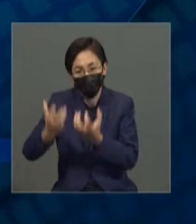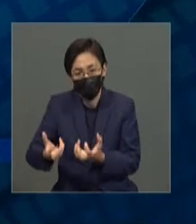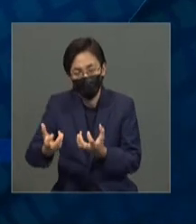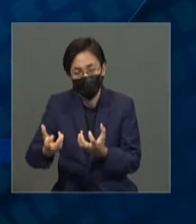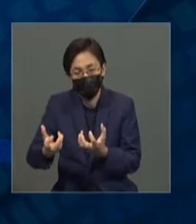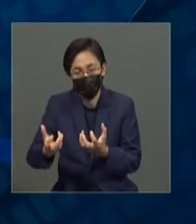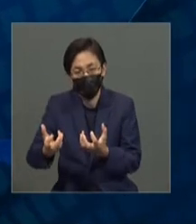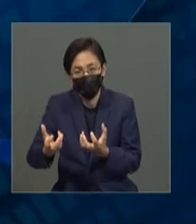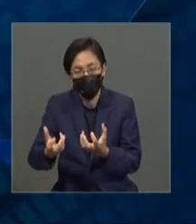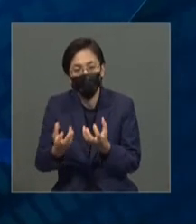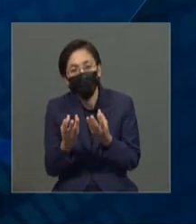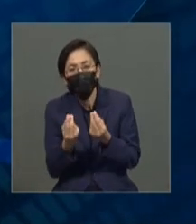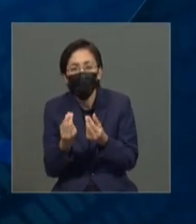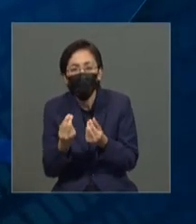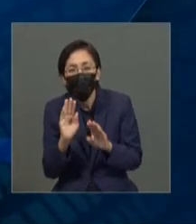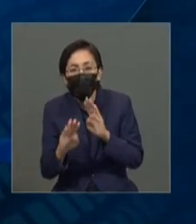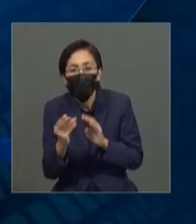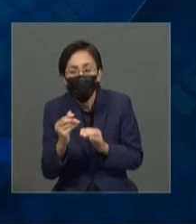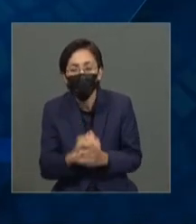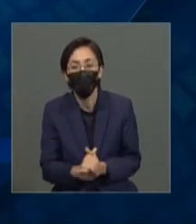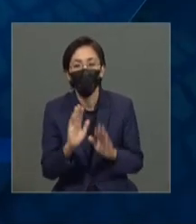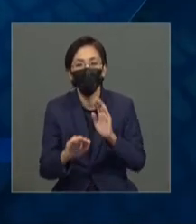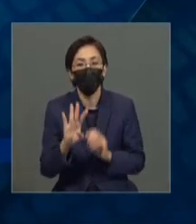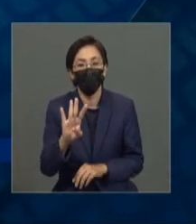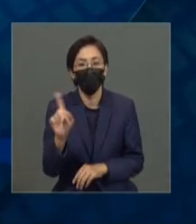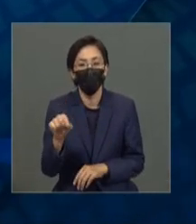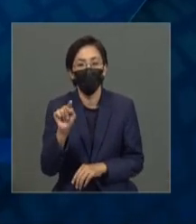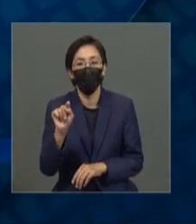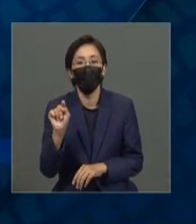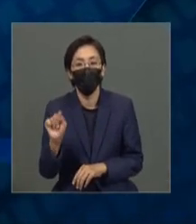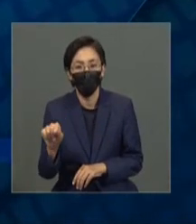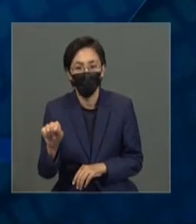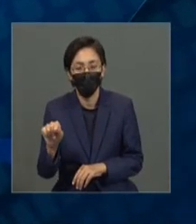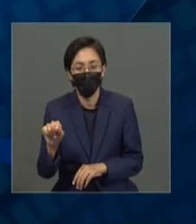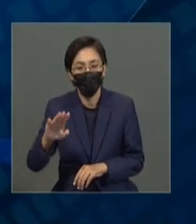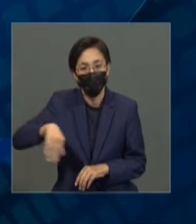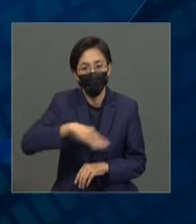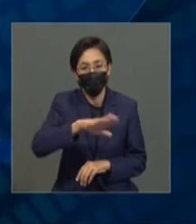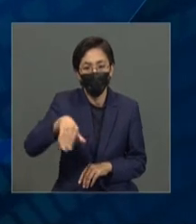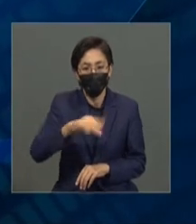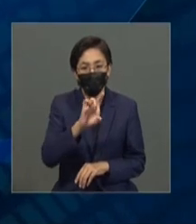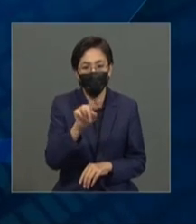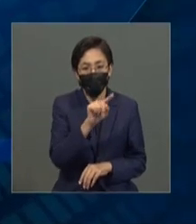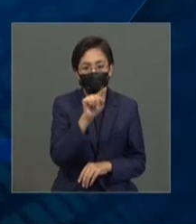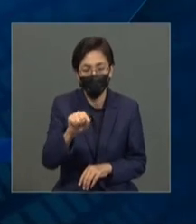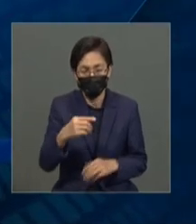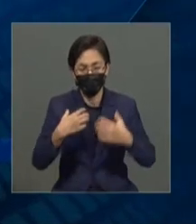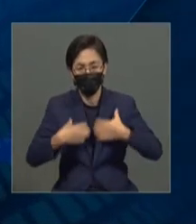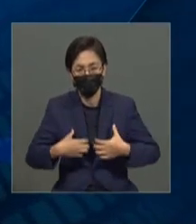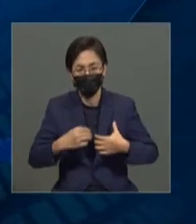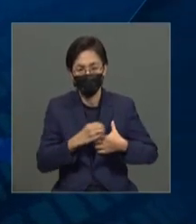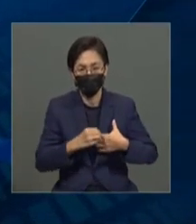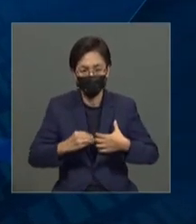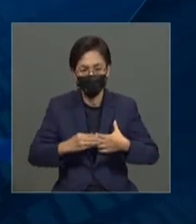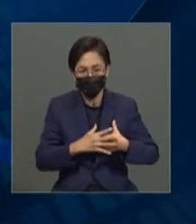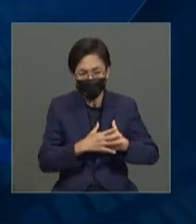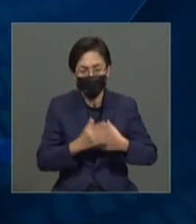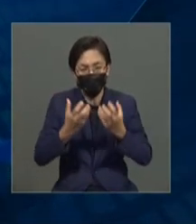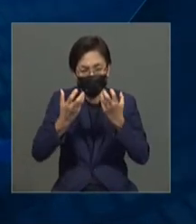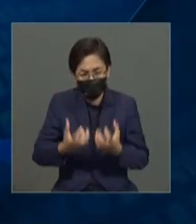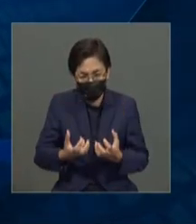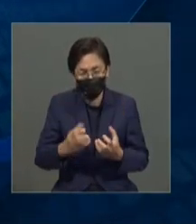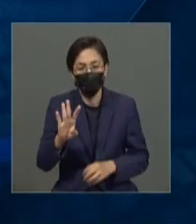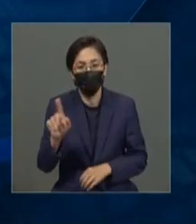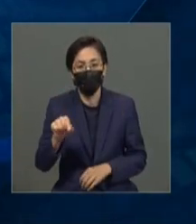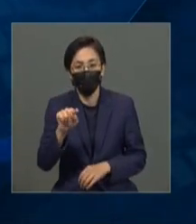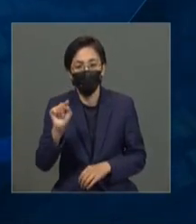คิดปัดตัวเลขกลมๆ ก็คือตีซะ 4% จากจำนวน 100% เนี่ยนะคะจะมีปอดอักเสบอาการหนักในจ